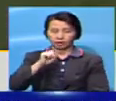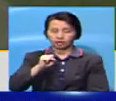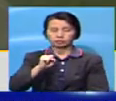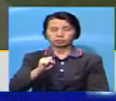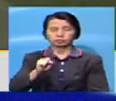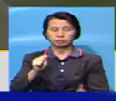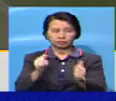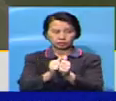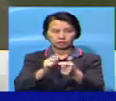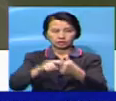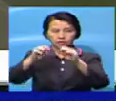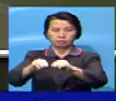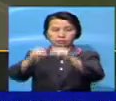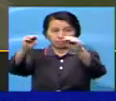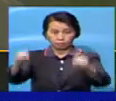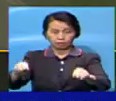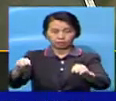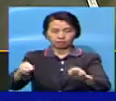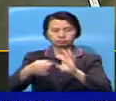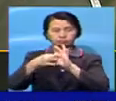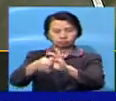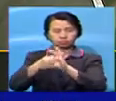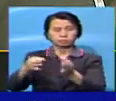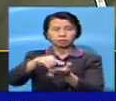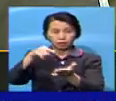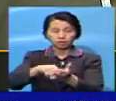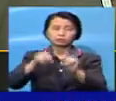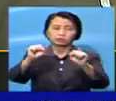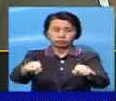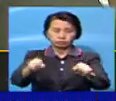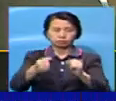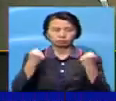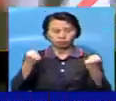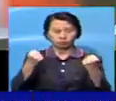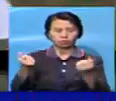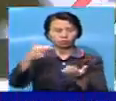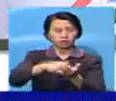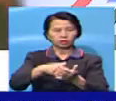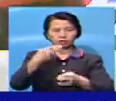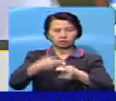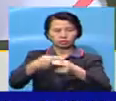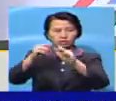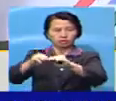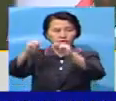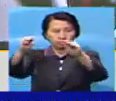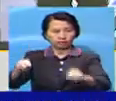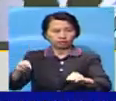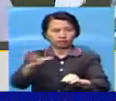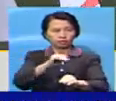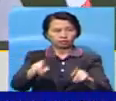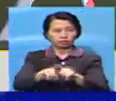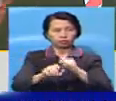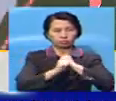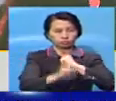KBS dengan McDonald's kerjasama ini bukan sahaja mampu memperkukuhkan lagi jenama McDonald's malah turut